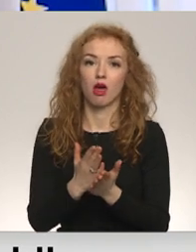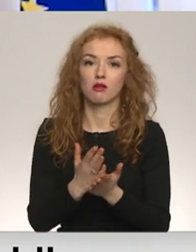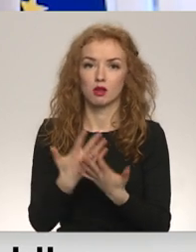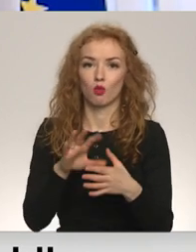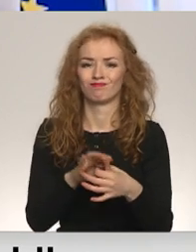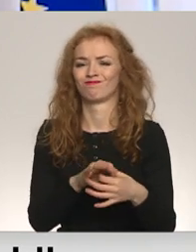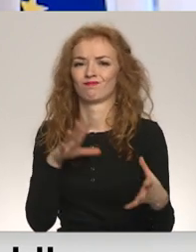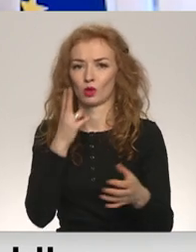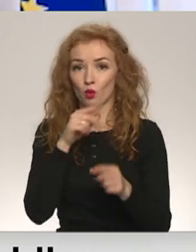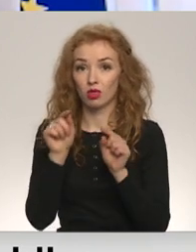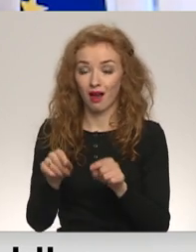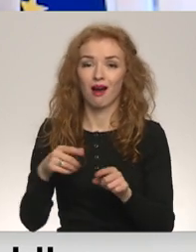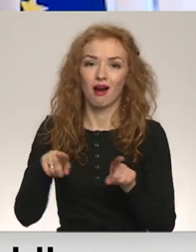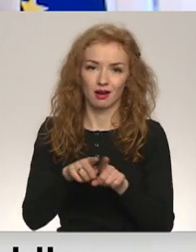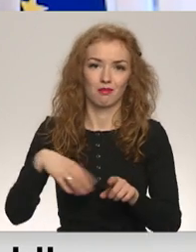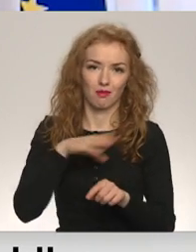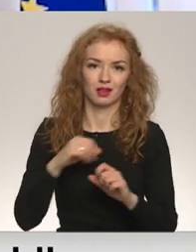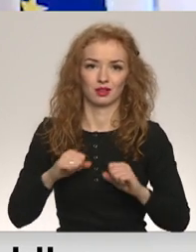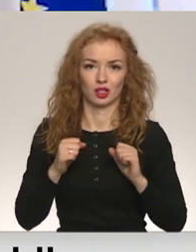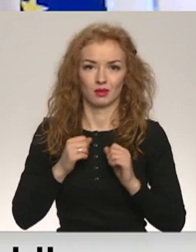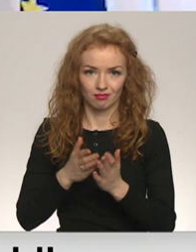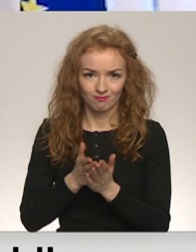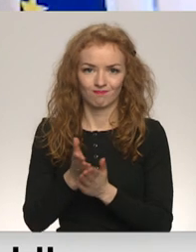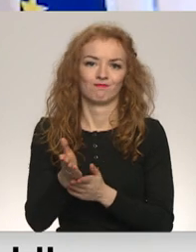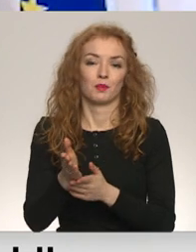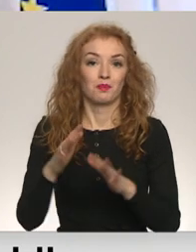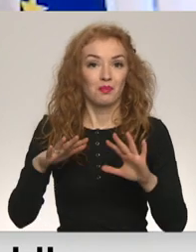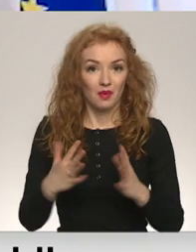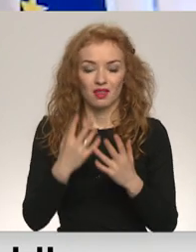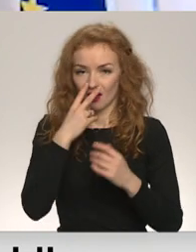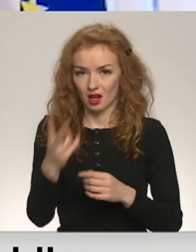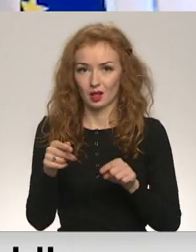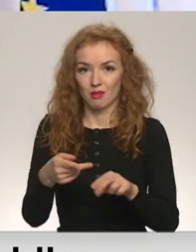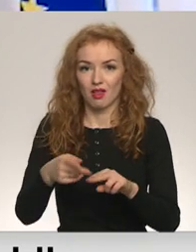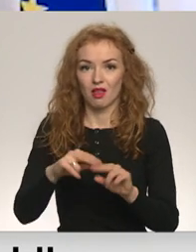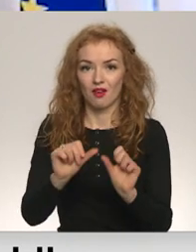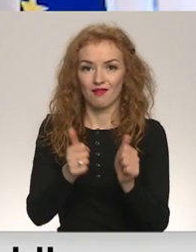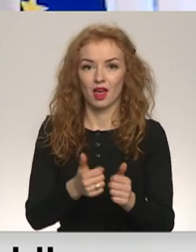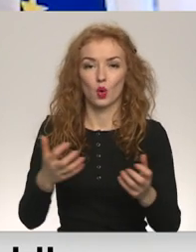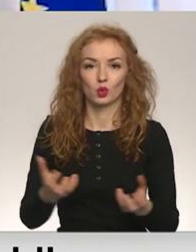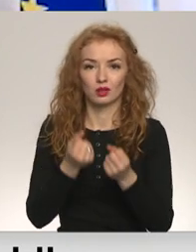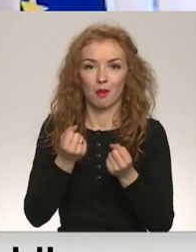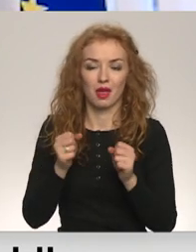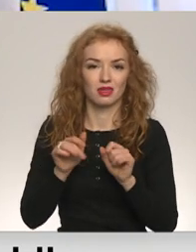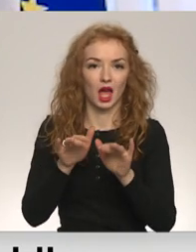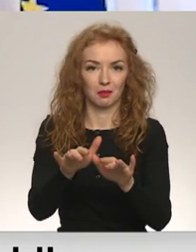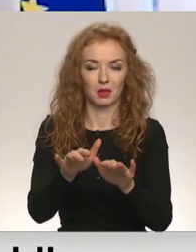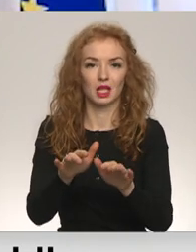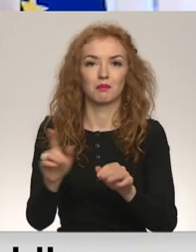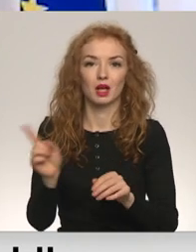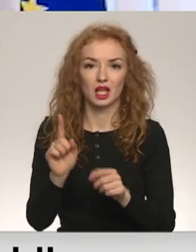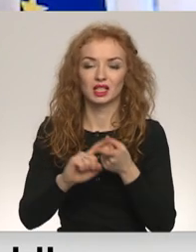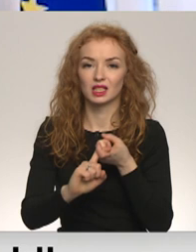mēs aicinām pievienoties. Taču, kā mēs arī redzam, šāda veida uzņēmējdarbība